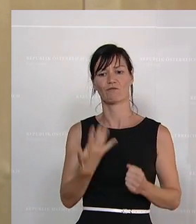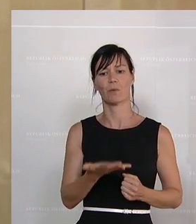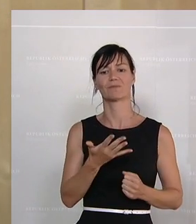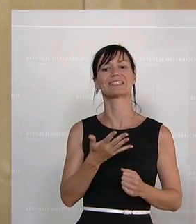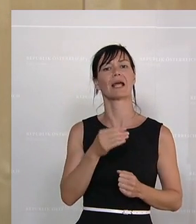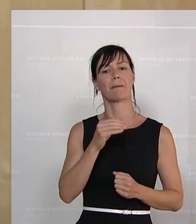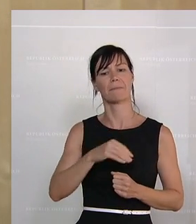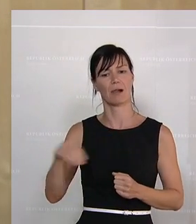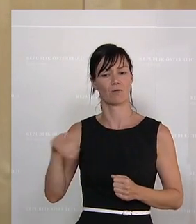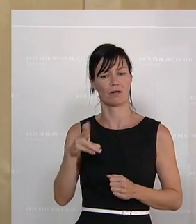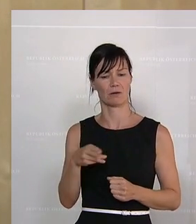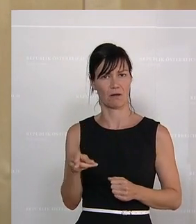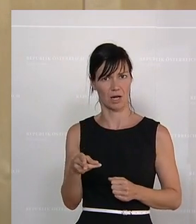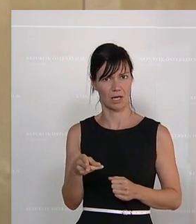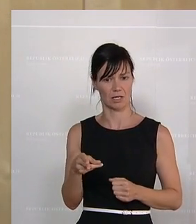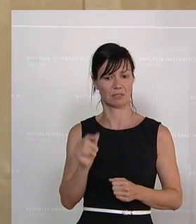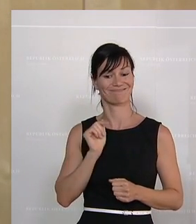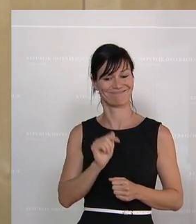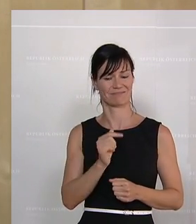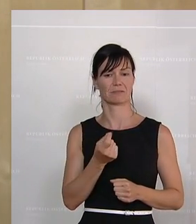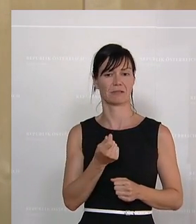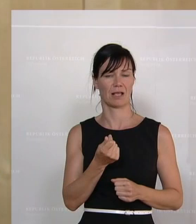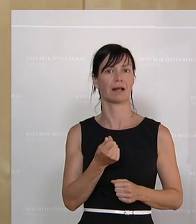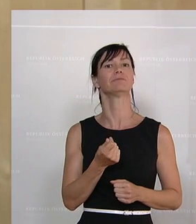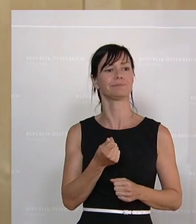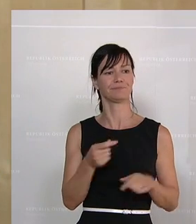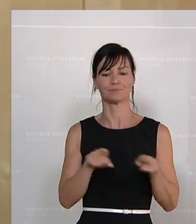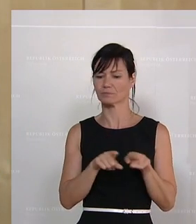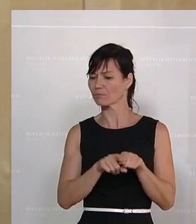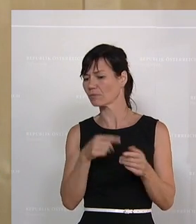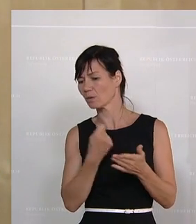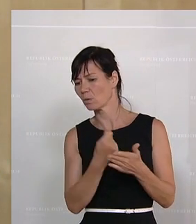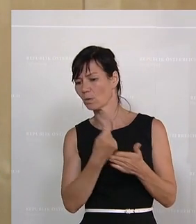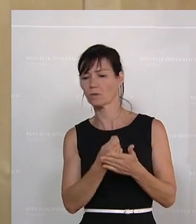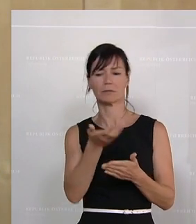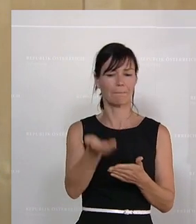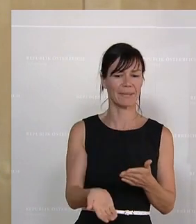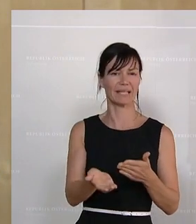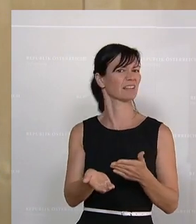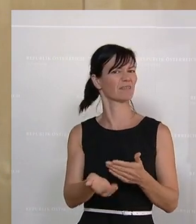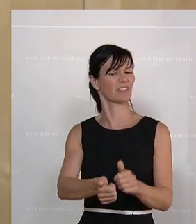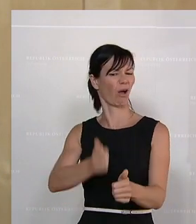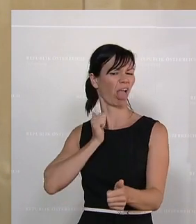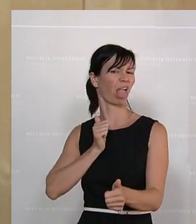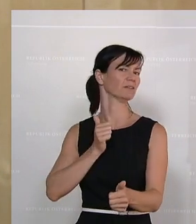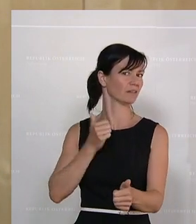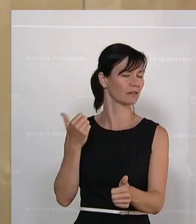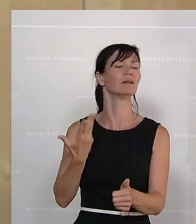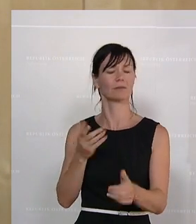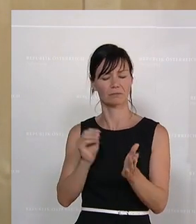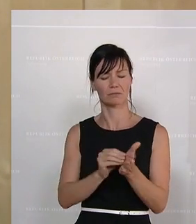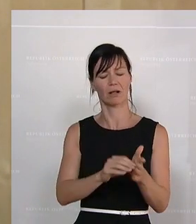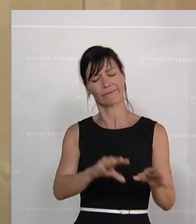euro mit diesem geld werden dann auch kosten mit kosten mit rückstände übernommen